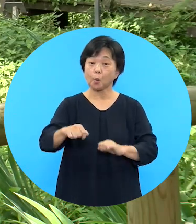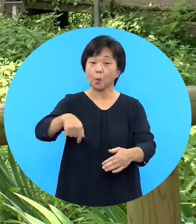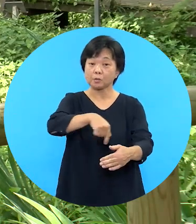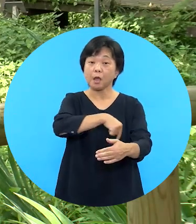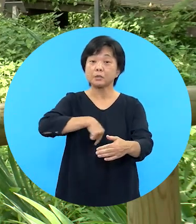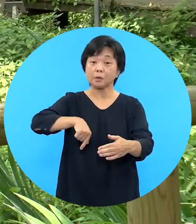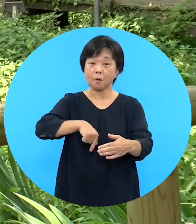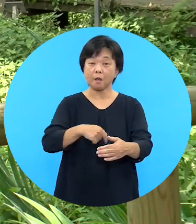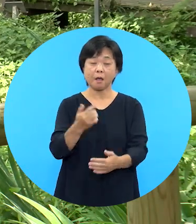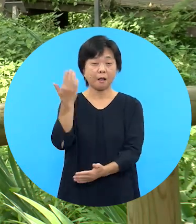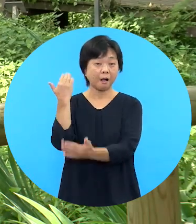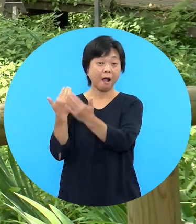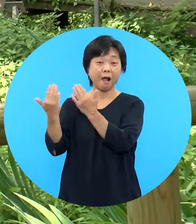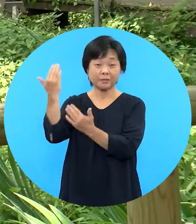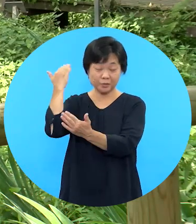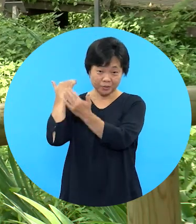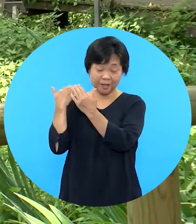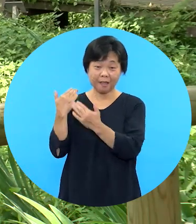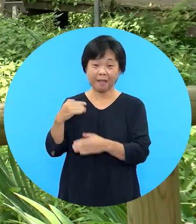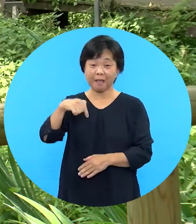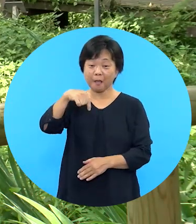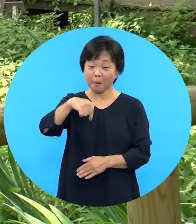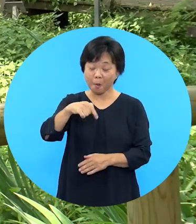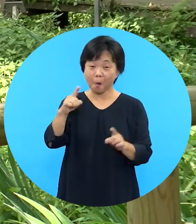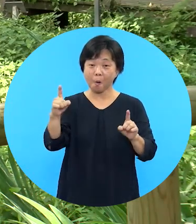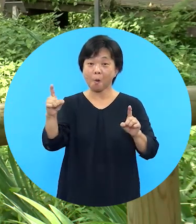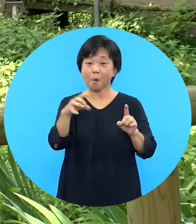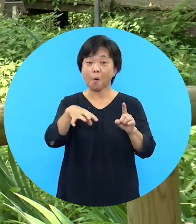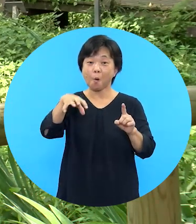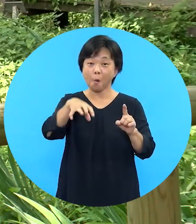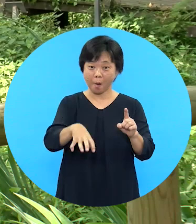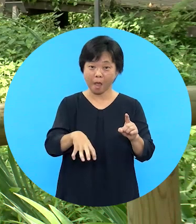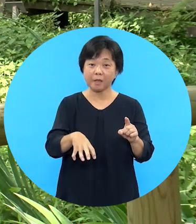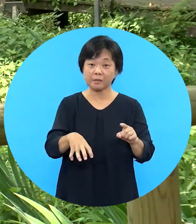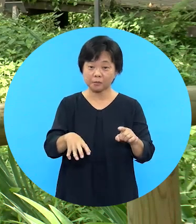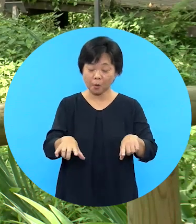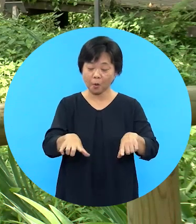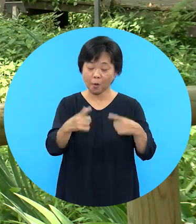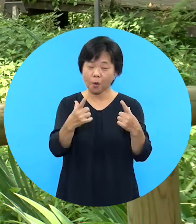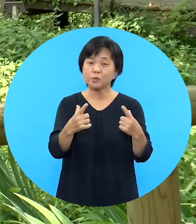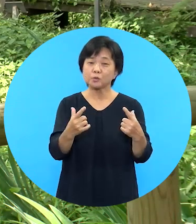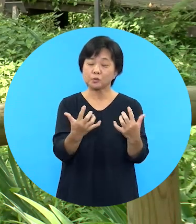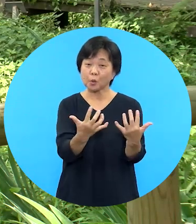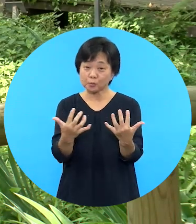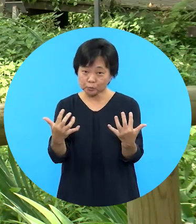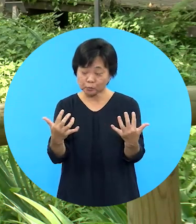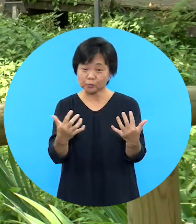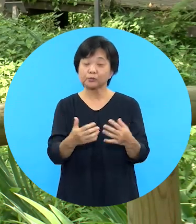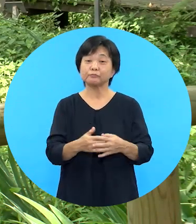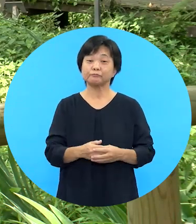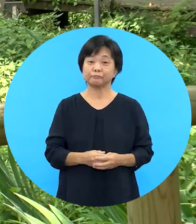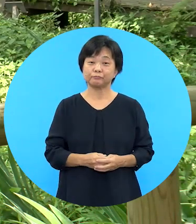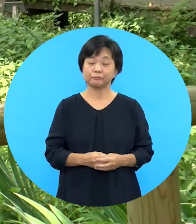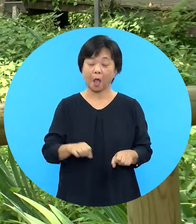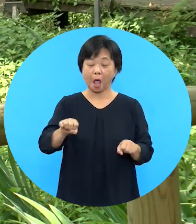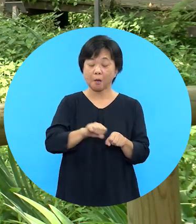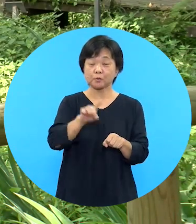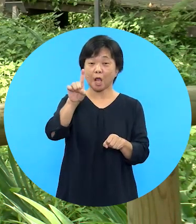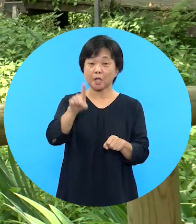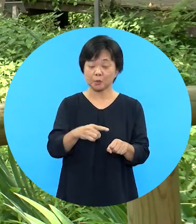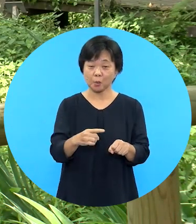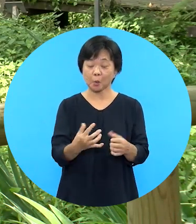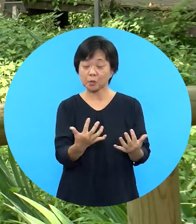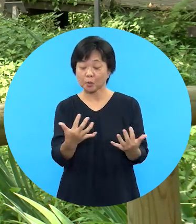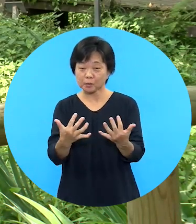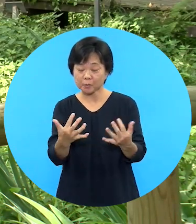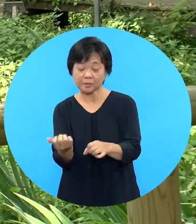ね、かつてこの石神井公園にあったような植物の復元とか、あるいは武蔵野にあった植物